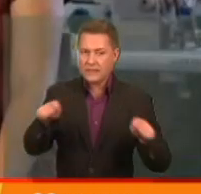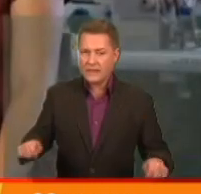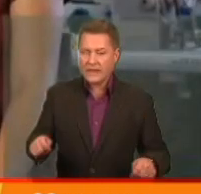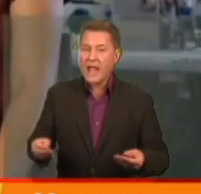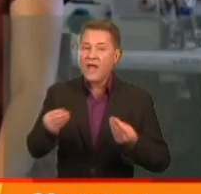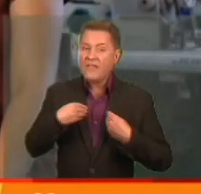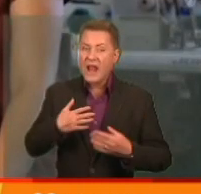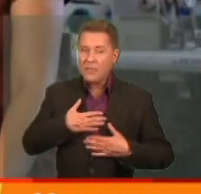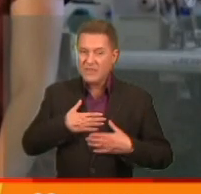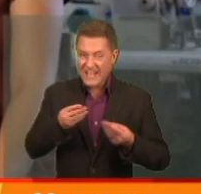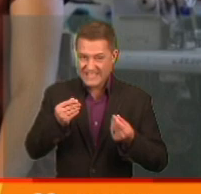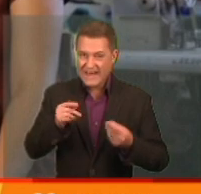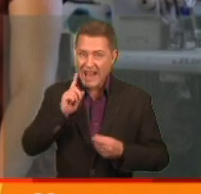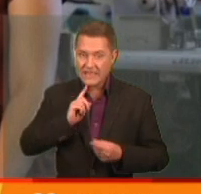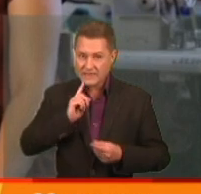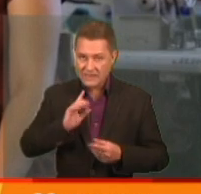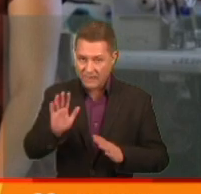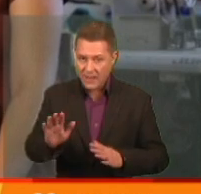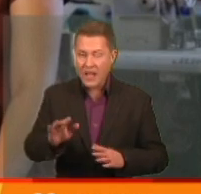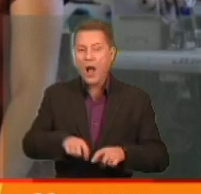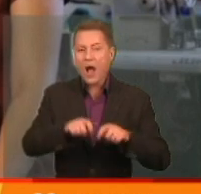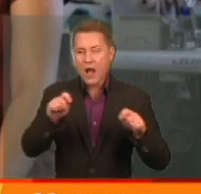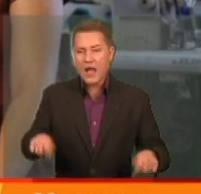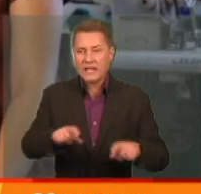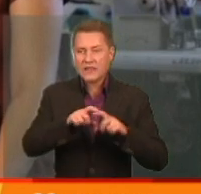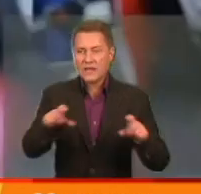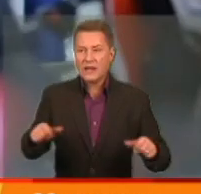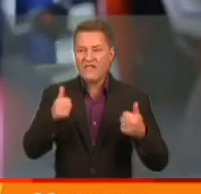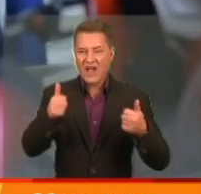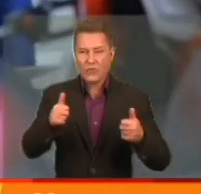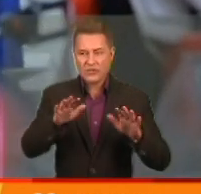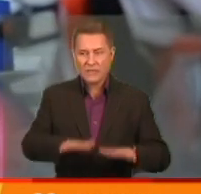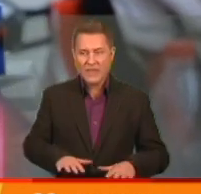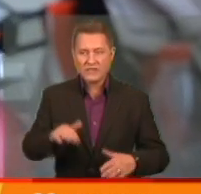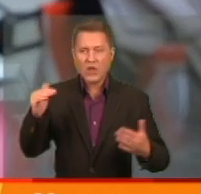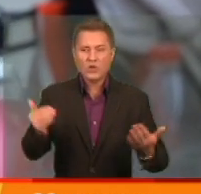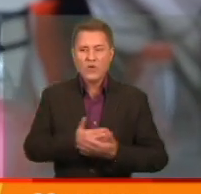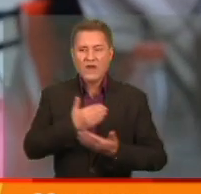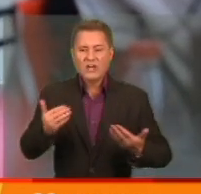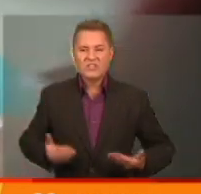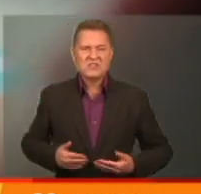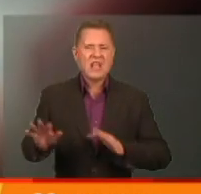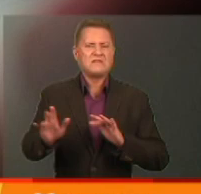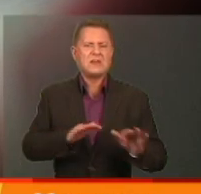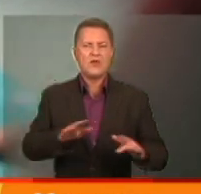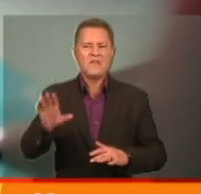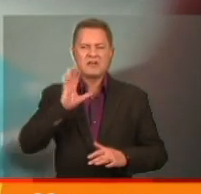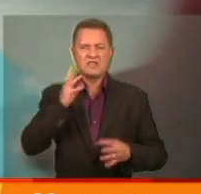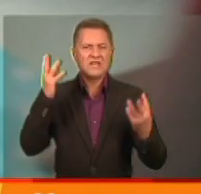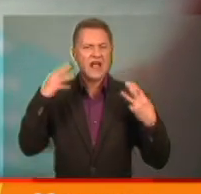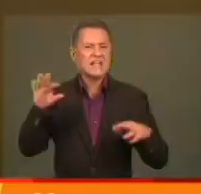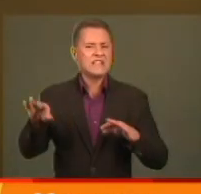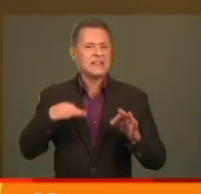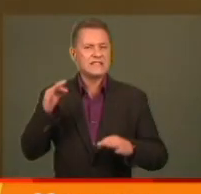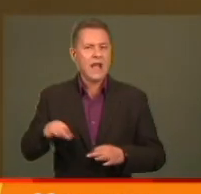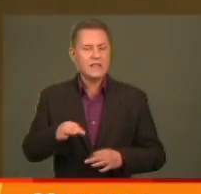мені средства, і ми відкрили з дочки. Нове життя. Ділова жінка, дизайнерка